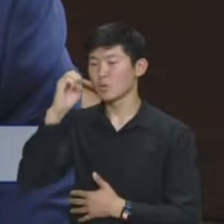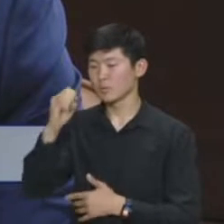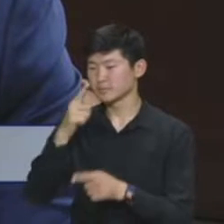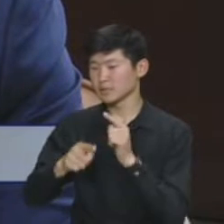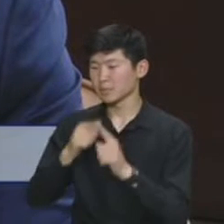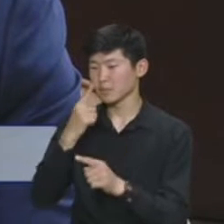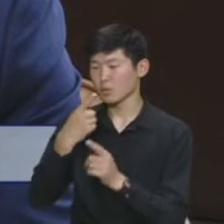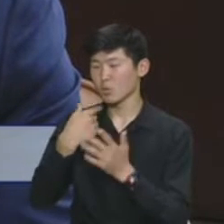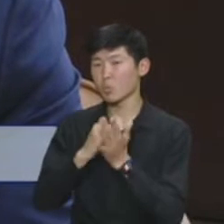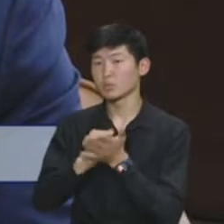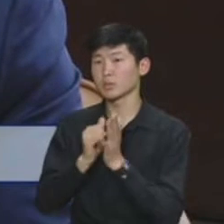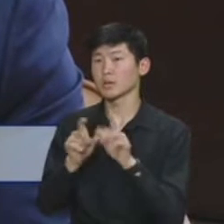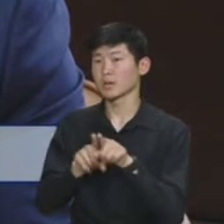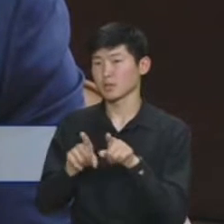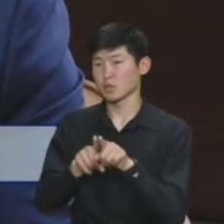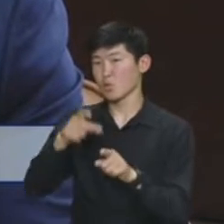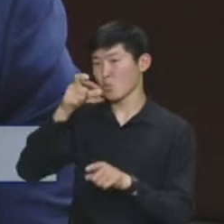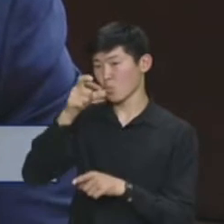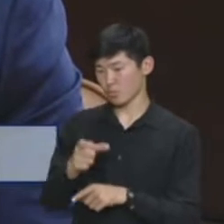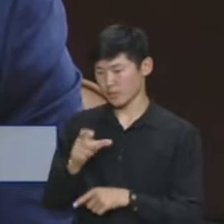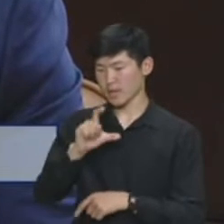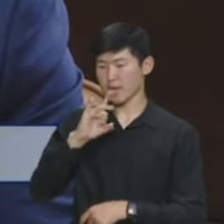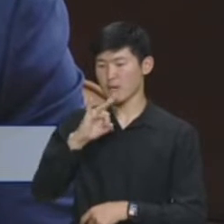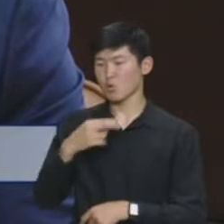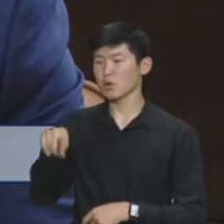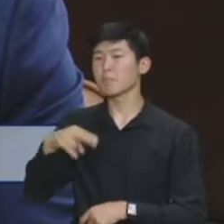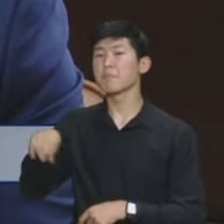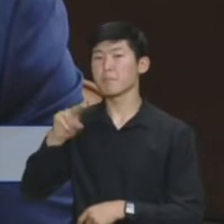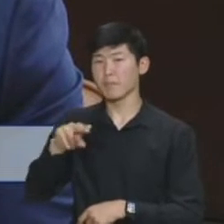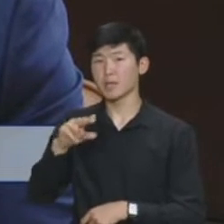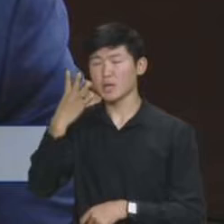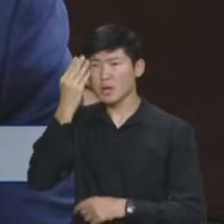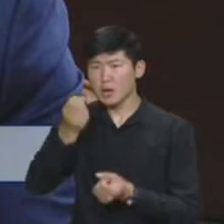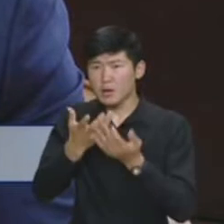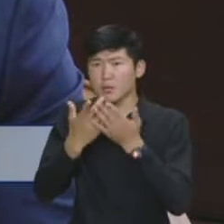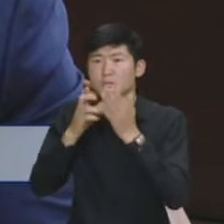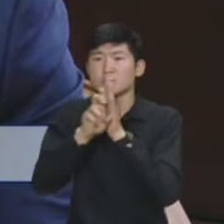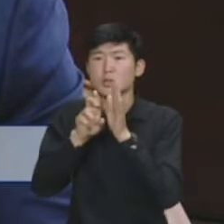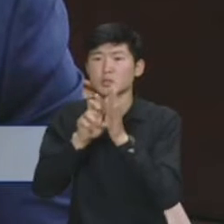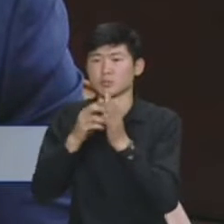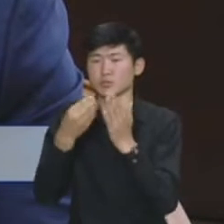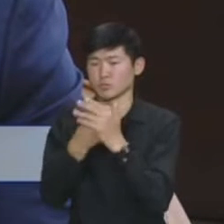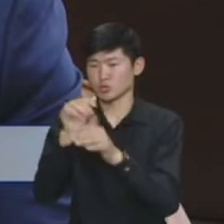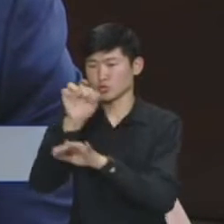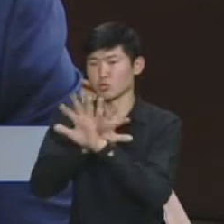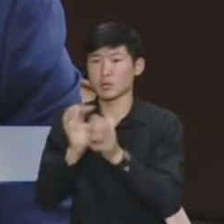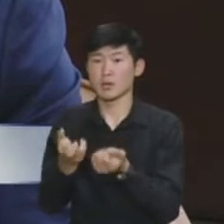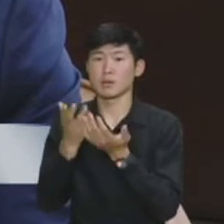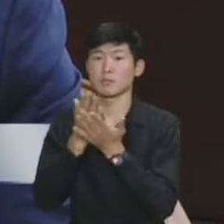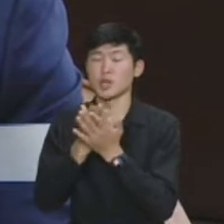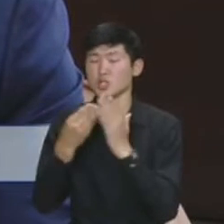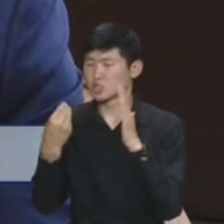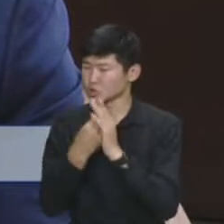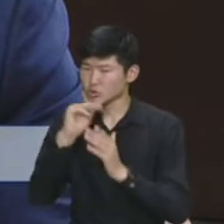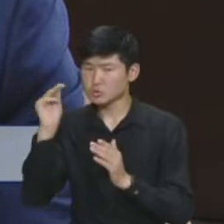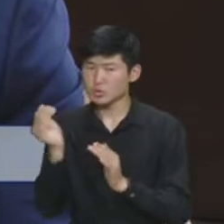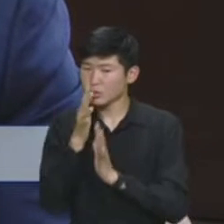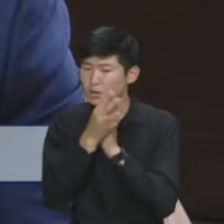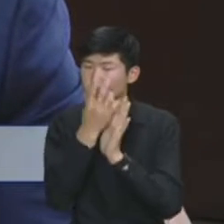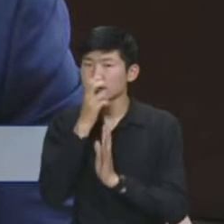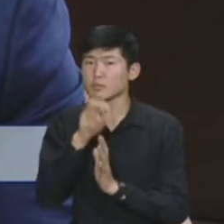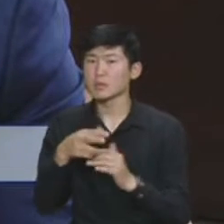нь ямар нэгэн байдлаар одоо хүний эрүүл мэндийн байдал эрсдэл учруулгаар тийм одоо нөхцөл байдал үүссэн. За бүр тодорхойлбол